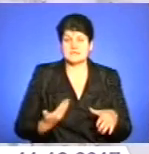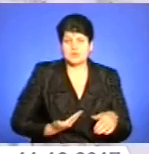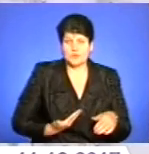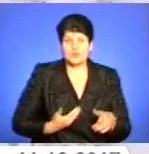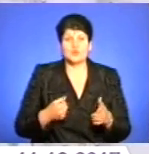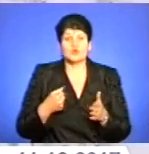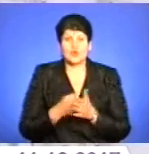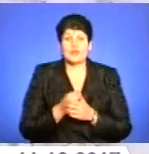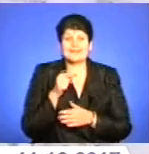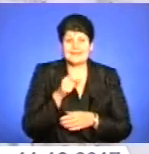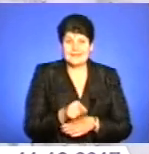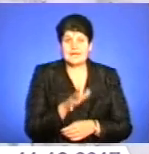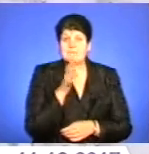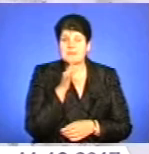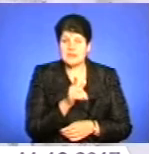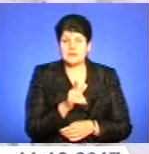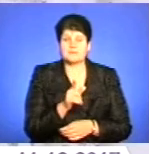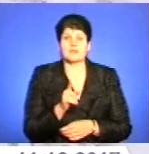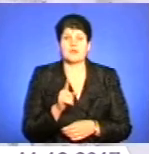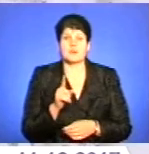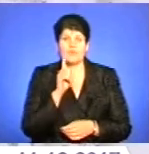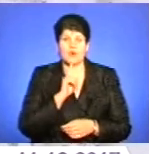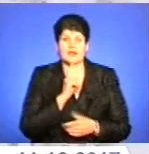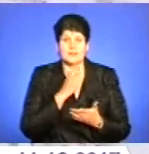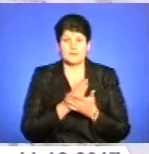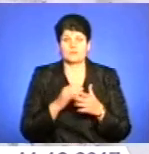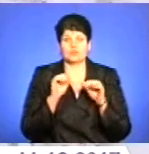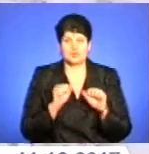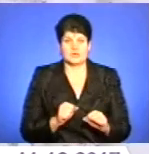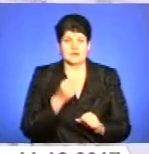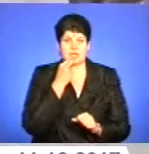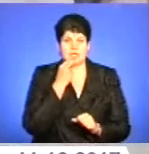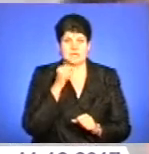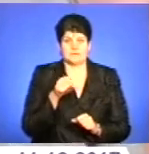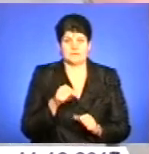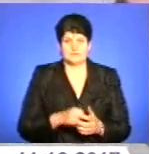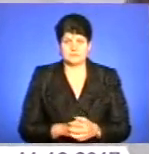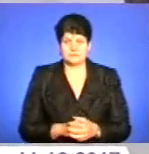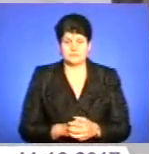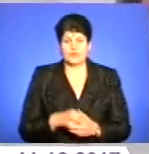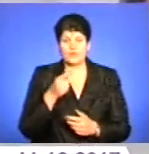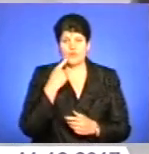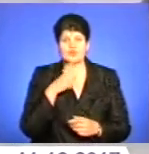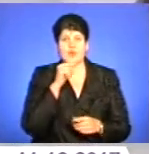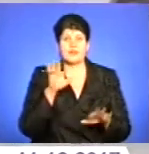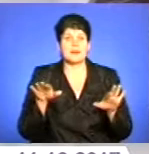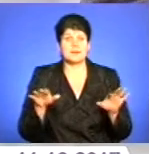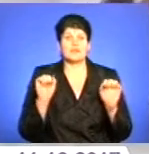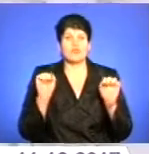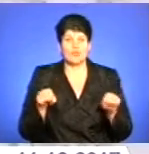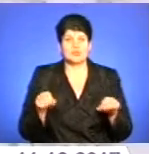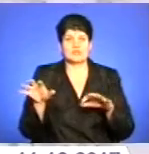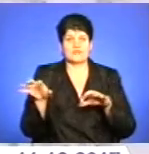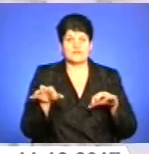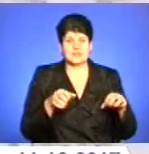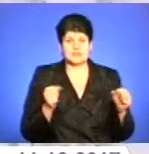поки є можливість з них прикорчуватися в тій природній екосистемі. Говорять, що лебедів можна взяти на